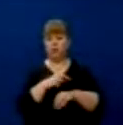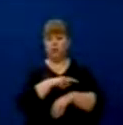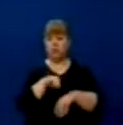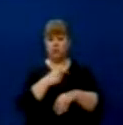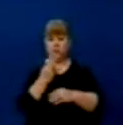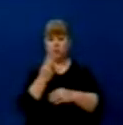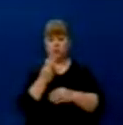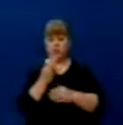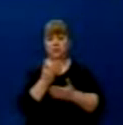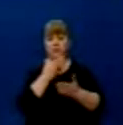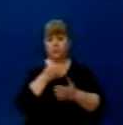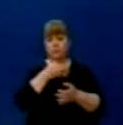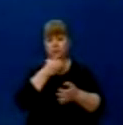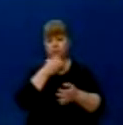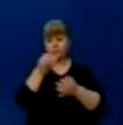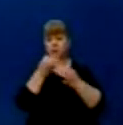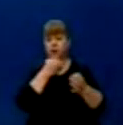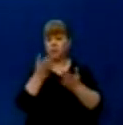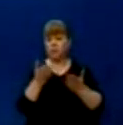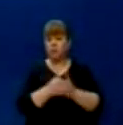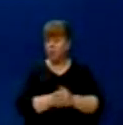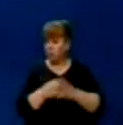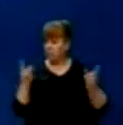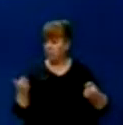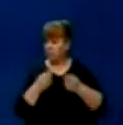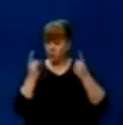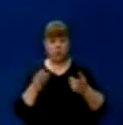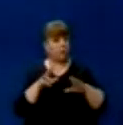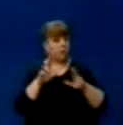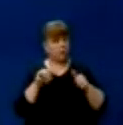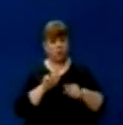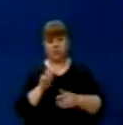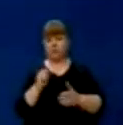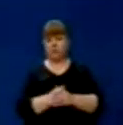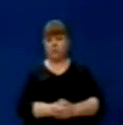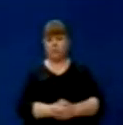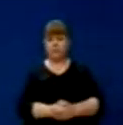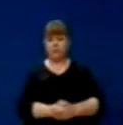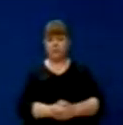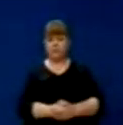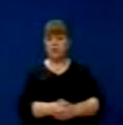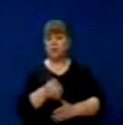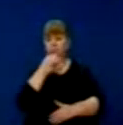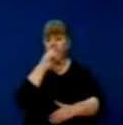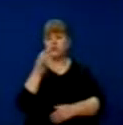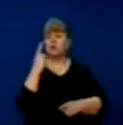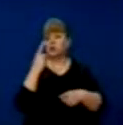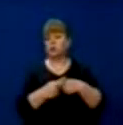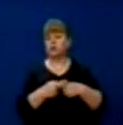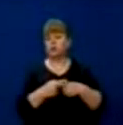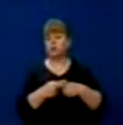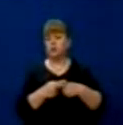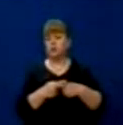së pyetjes parlamentare, nuk e di a ka të bëjë kjo me fushatën apo jo, por pyetja konkrete është